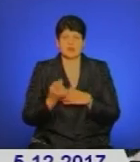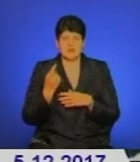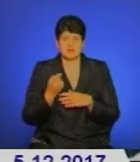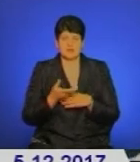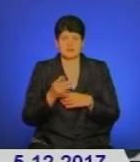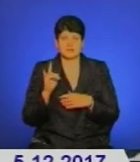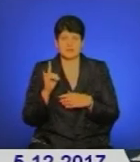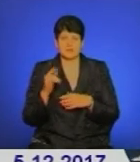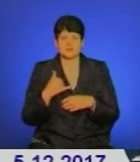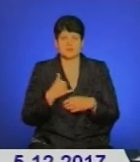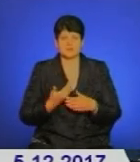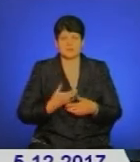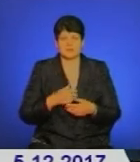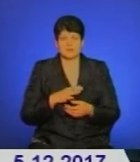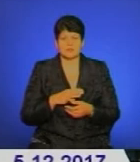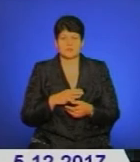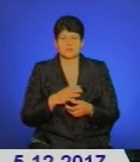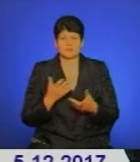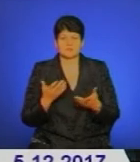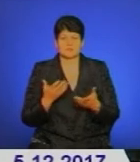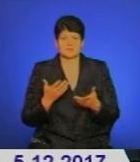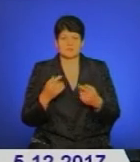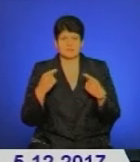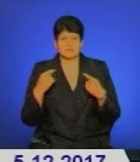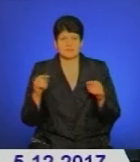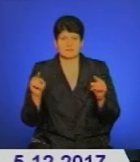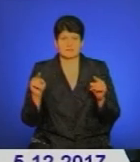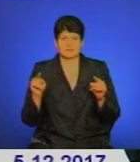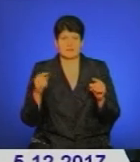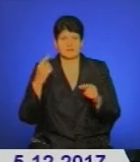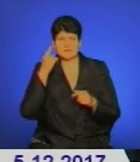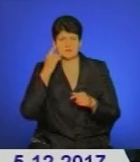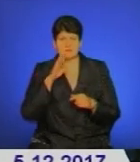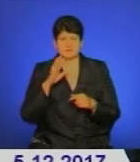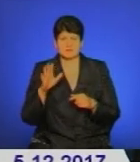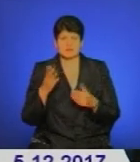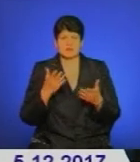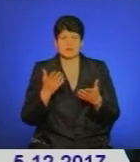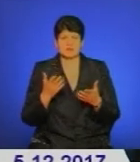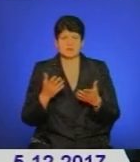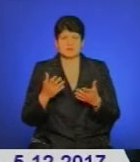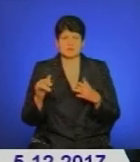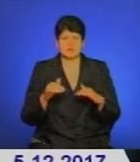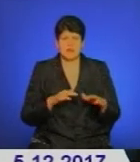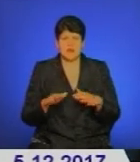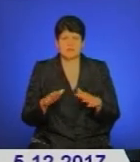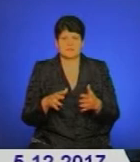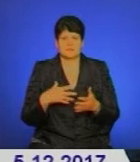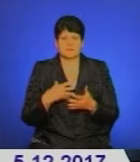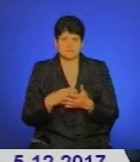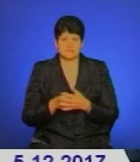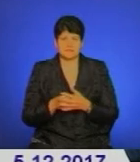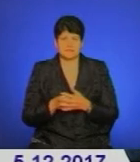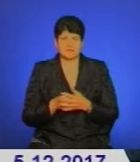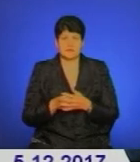Ангелінки на життя таке було трохи бентежне, таке. Ми не задумувалися над якимись вчинками, над поступками своїми.